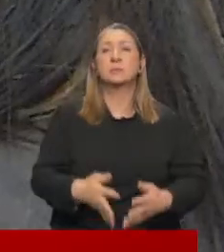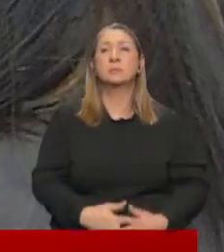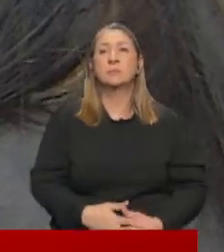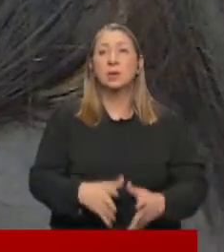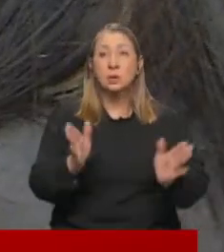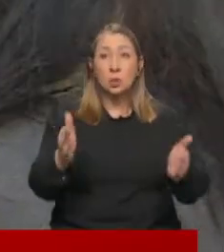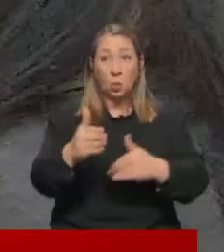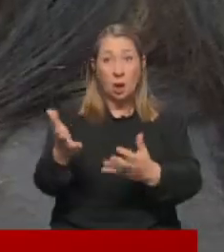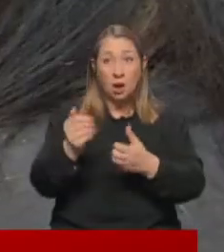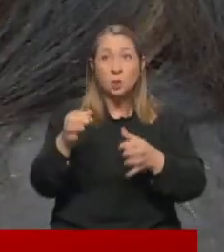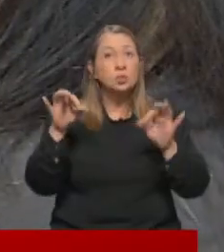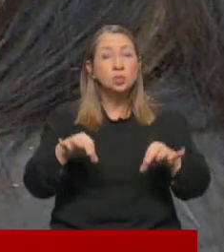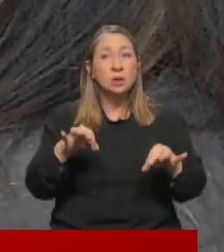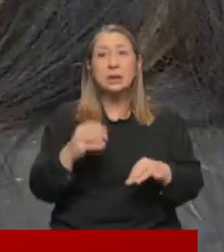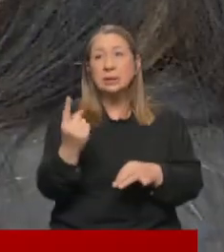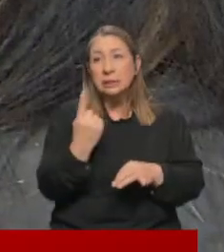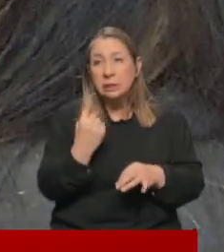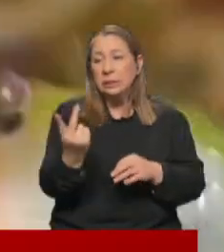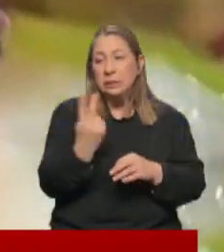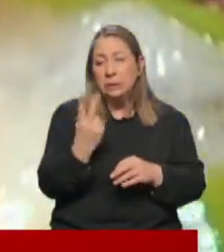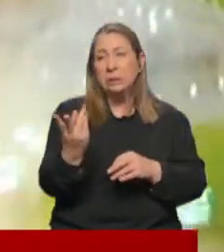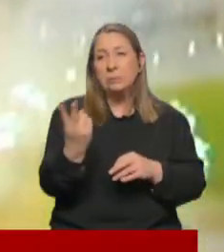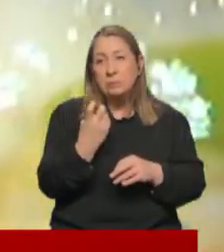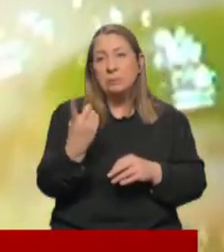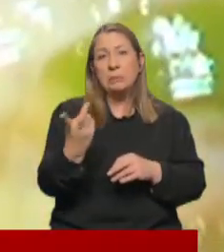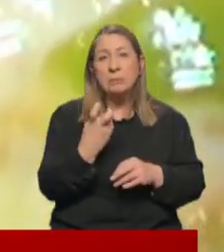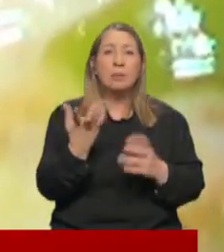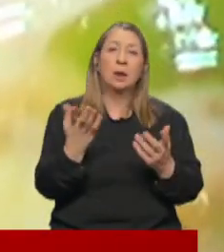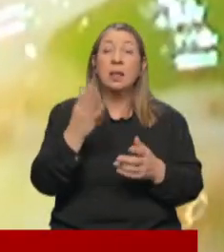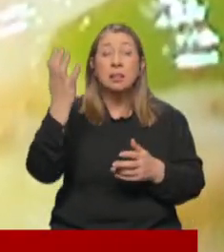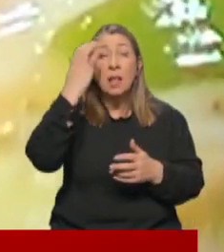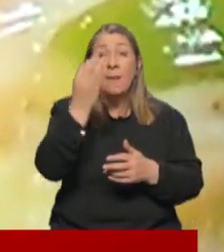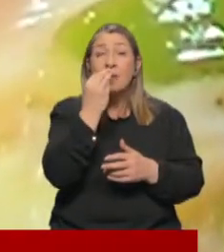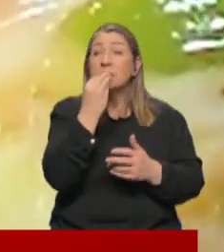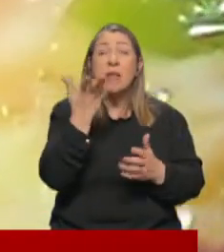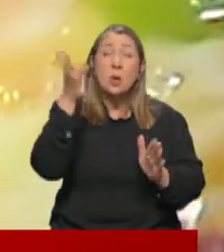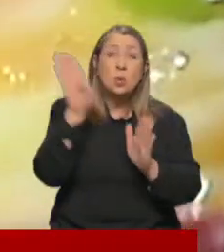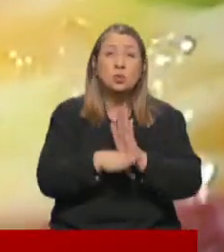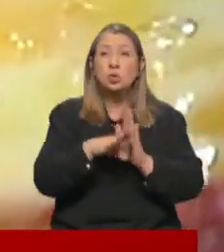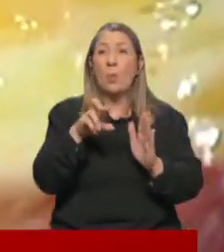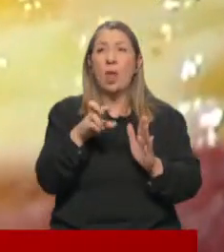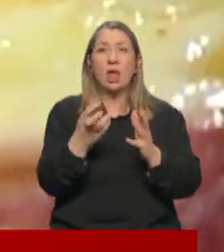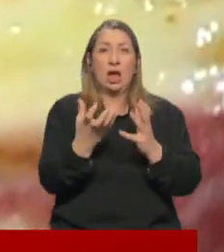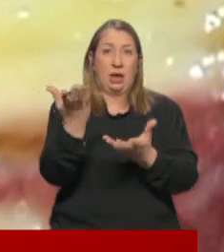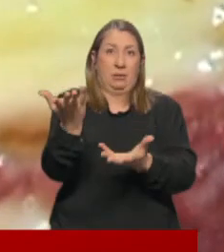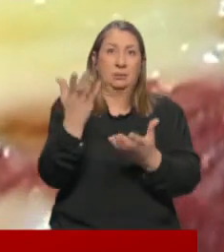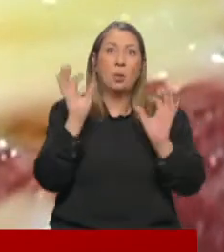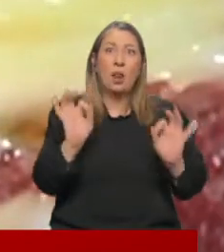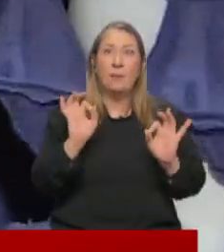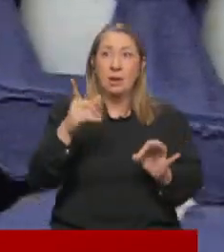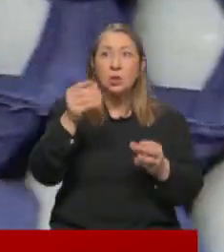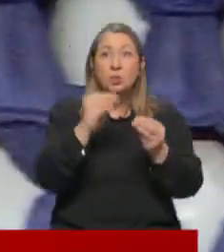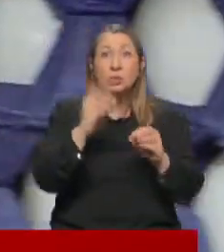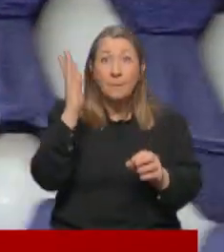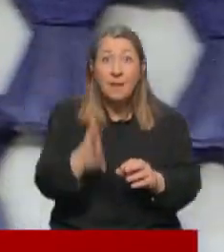fiyatı? Koli koli alanlar şu anda tane tane, bir tane, iki tane. En temel beslenme ürünü en ucuz protein kaynağıydı. Ama yumurta